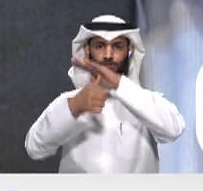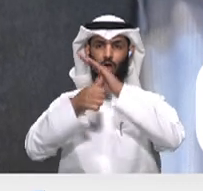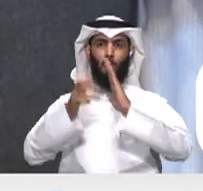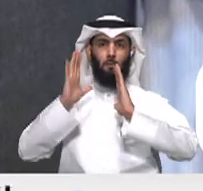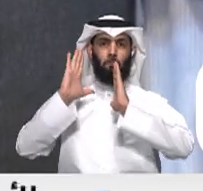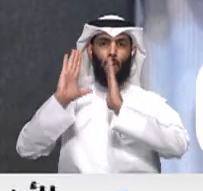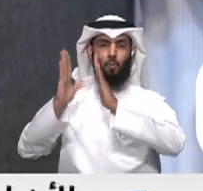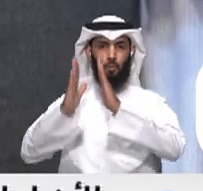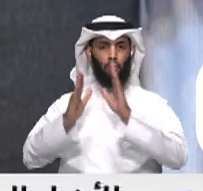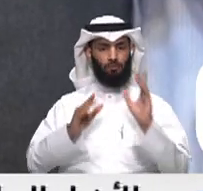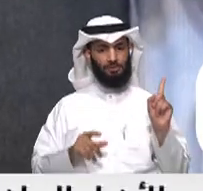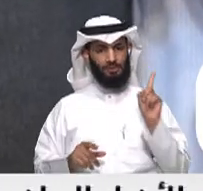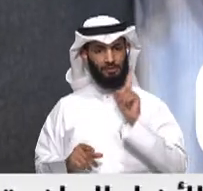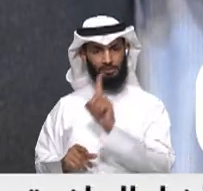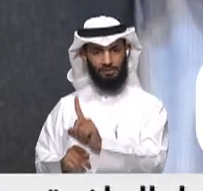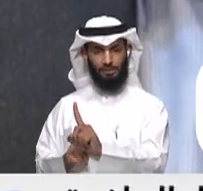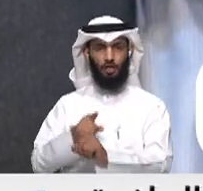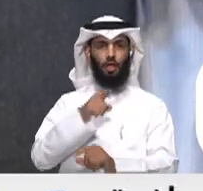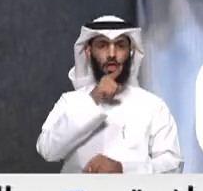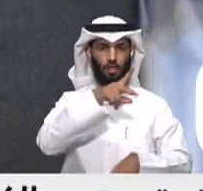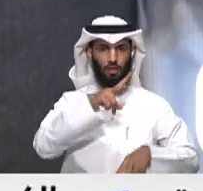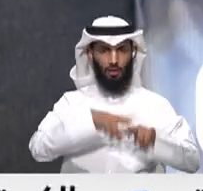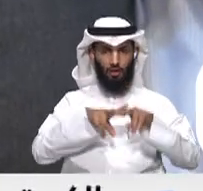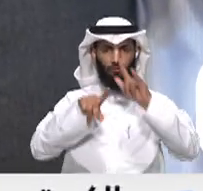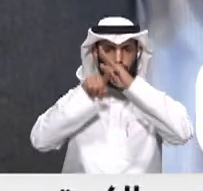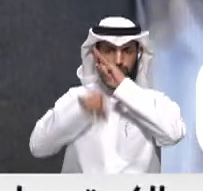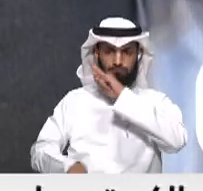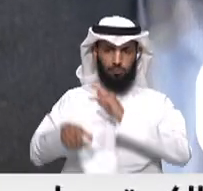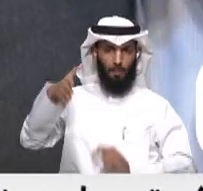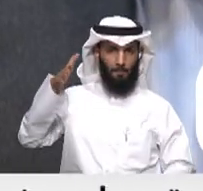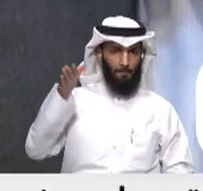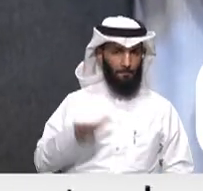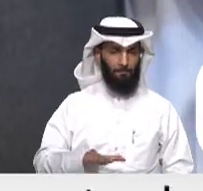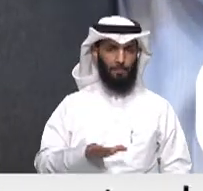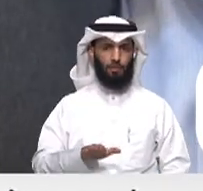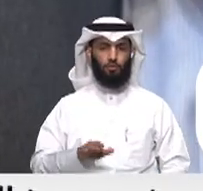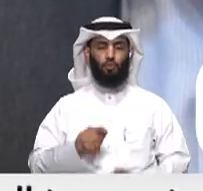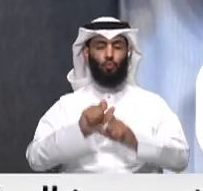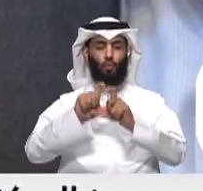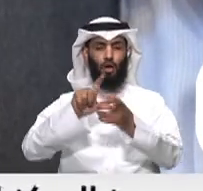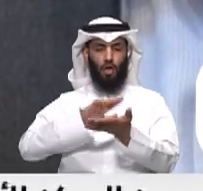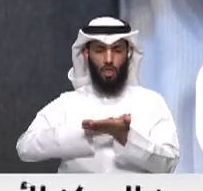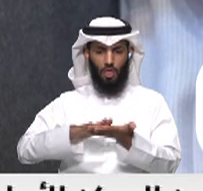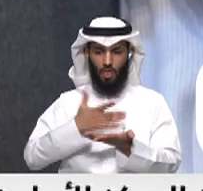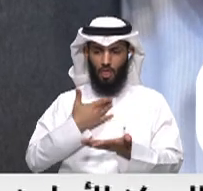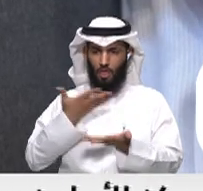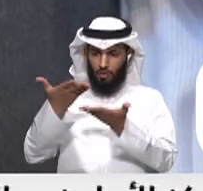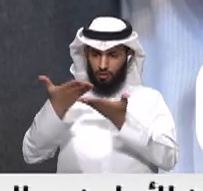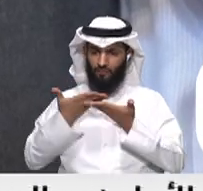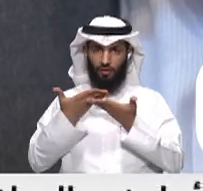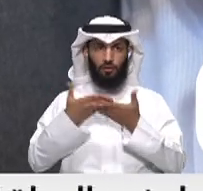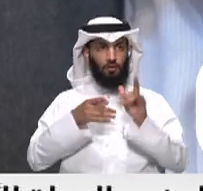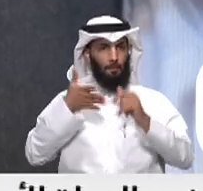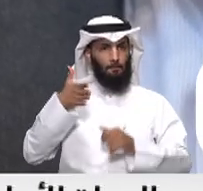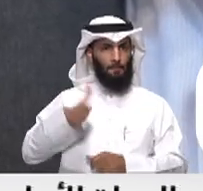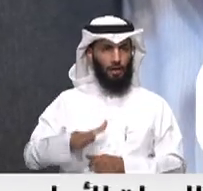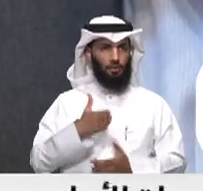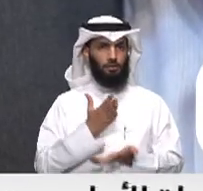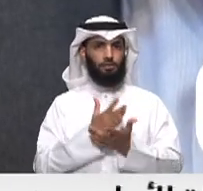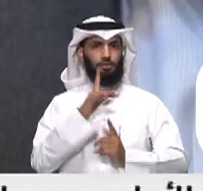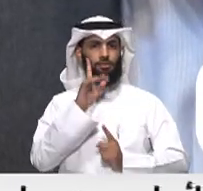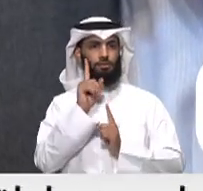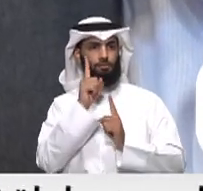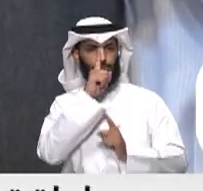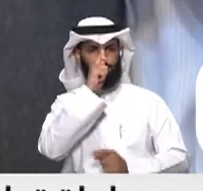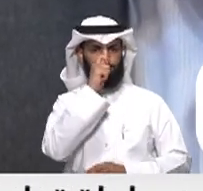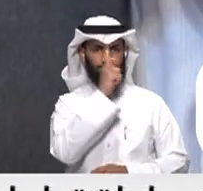بزشكيان. وإيران ردت على انتهاك سيادتها الوطنية الآن إسرائيل عندما